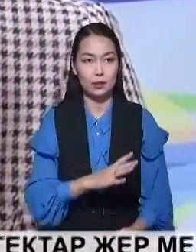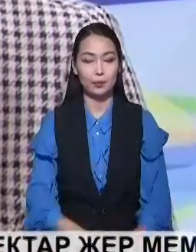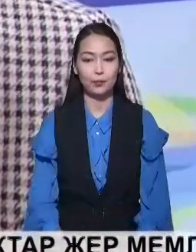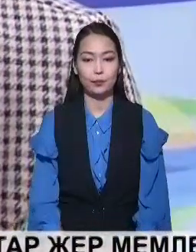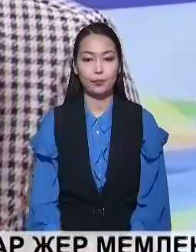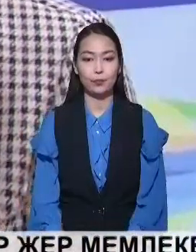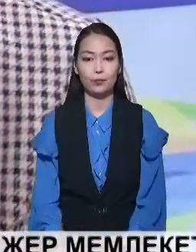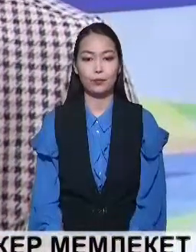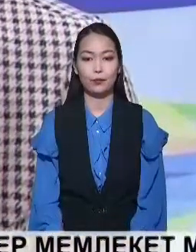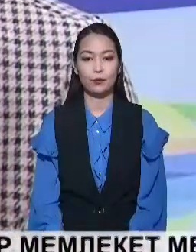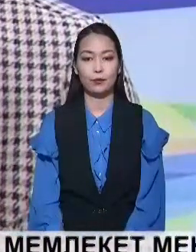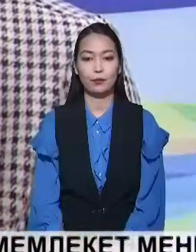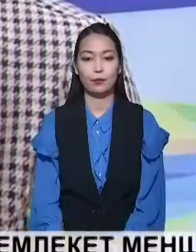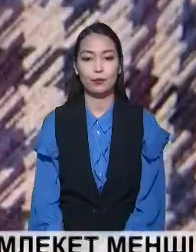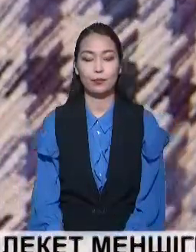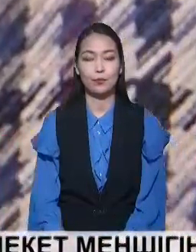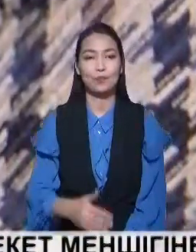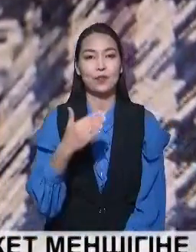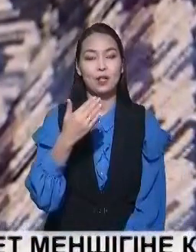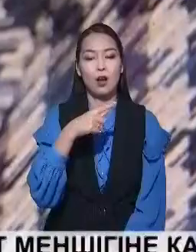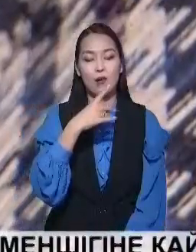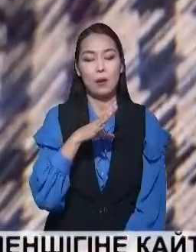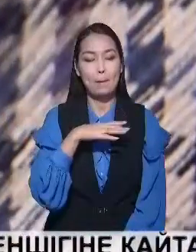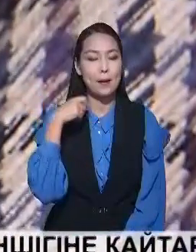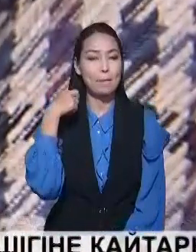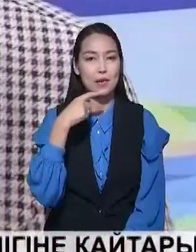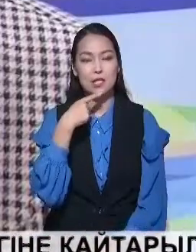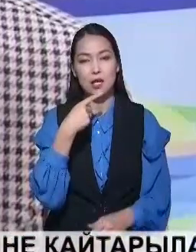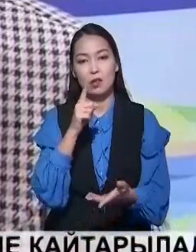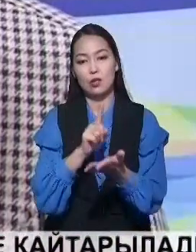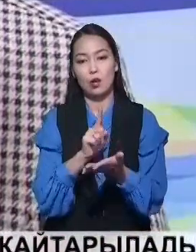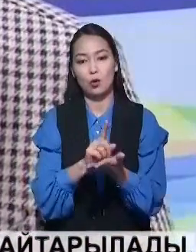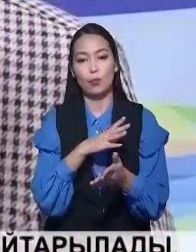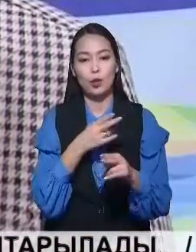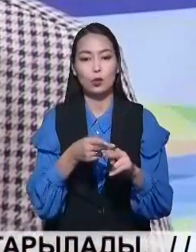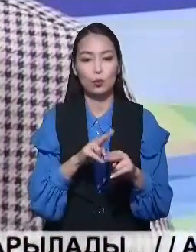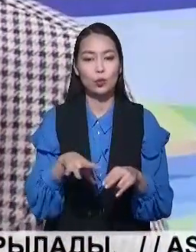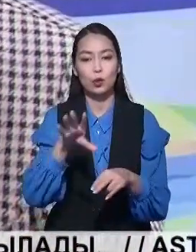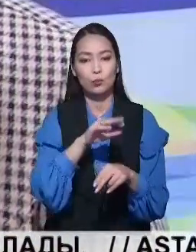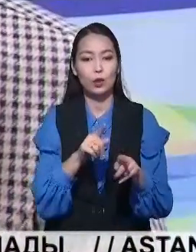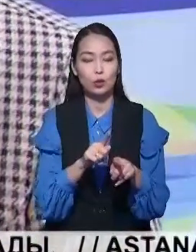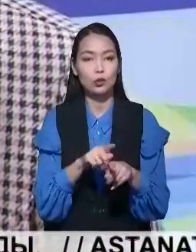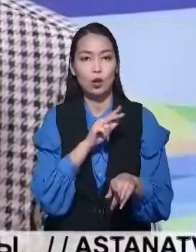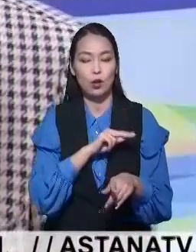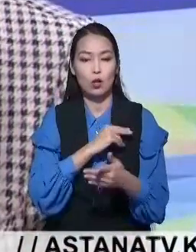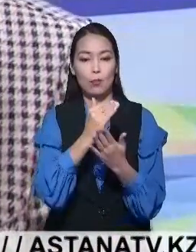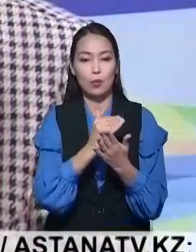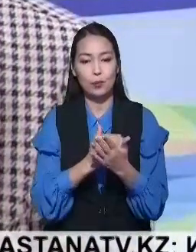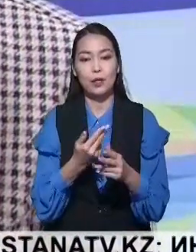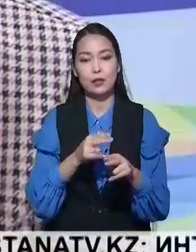Бүгінгі күнде президент тапсырмасы, ол халықтың естуге деген соған сондай тұжырымдамасы концепциясы